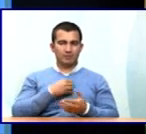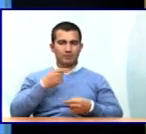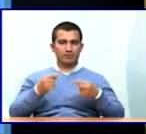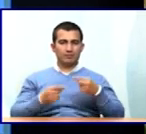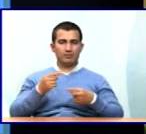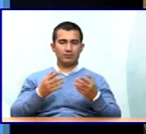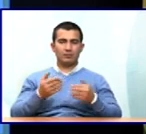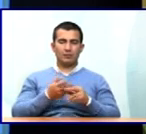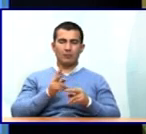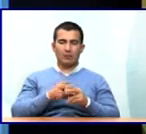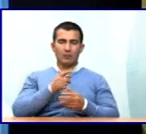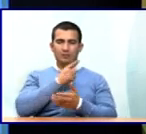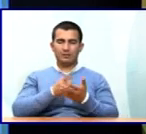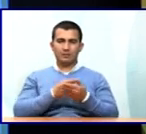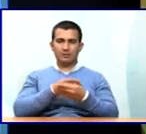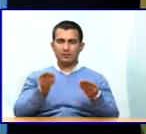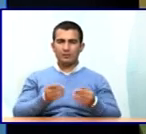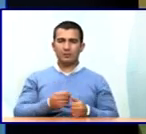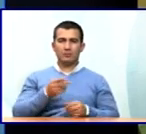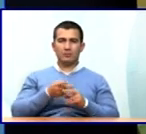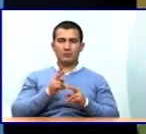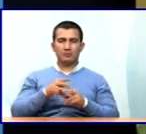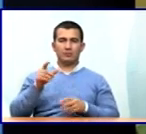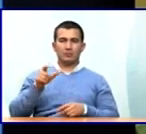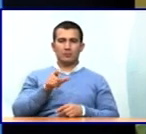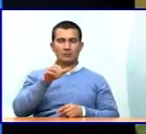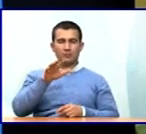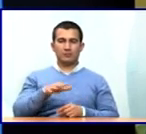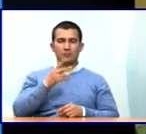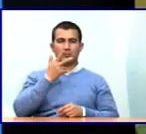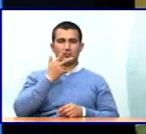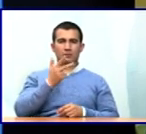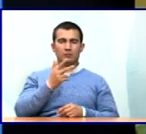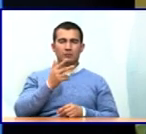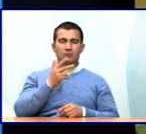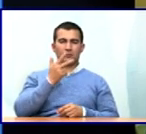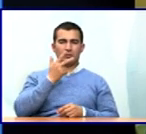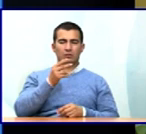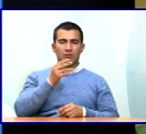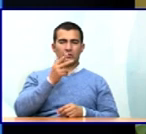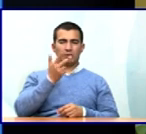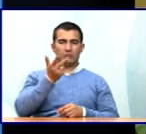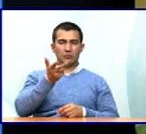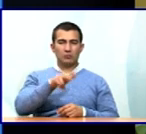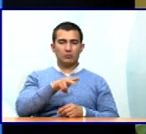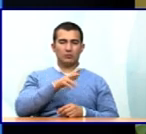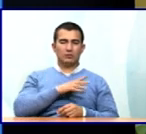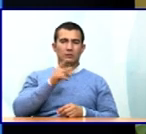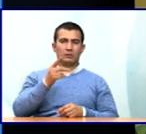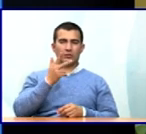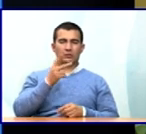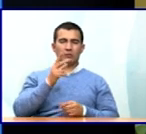shu tadqiqotni amalga oshirish uchun ular qiyaliklarga 3 ta o'lchov qurilmalarini